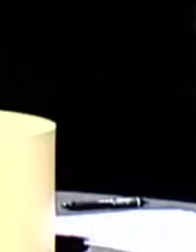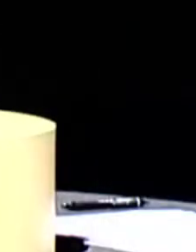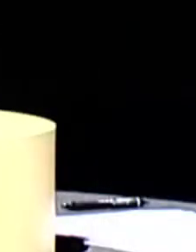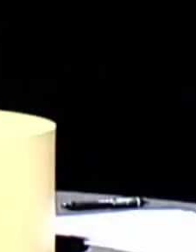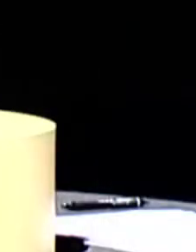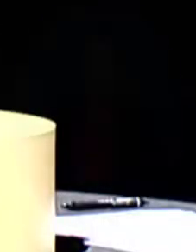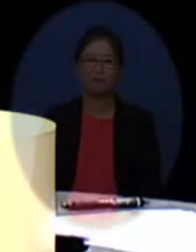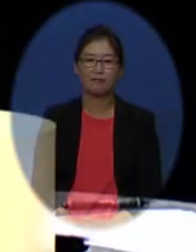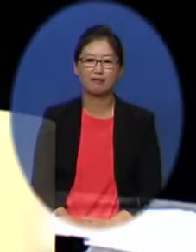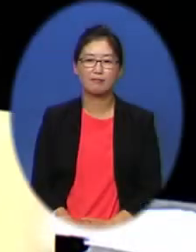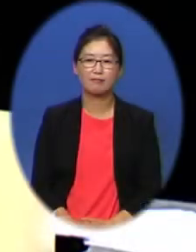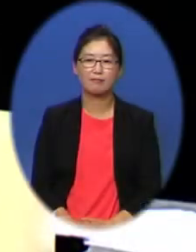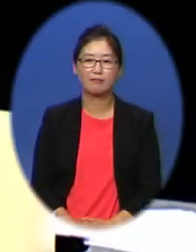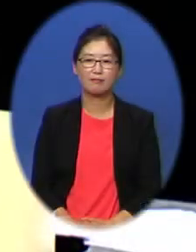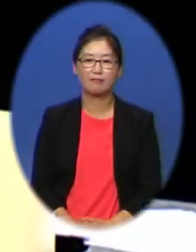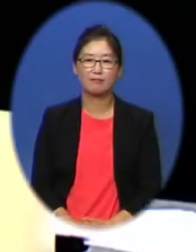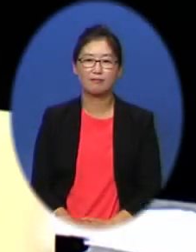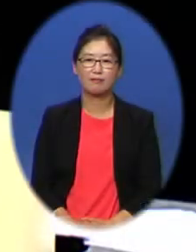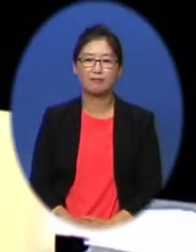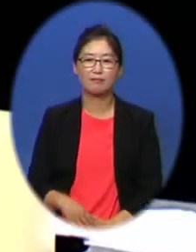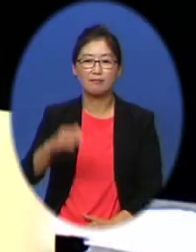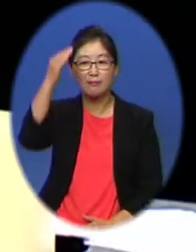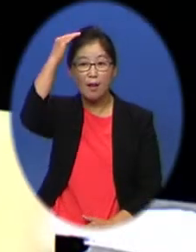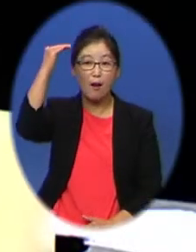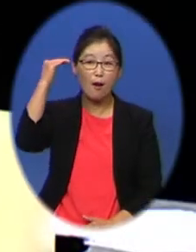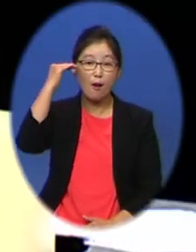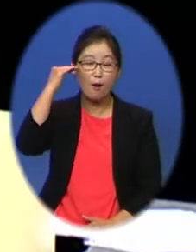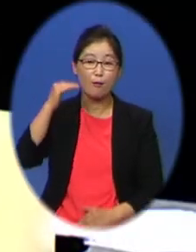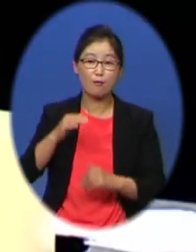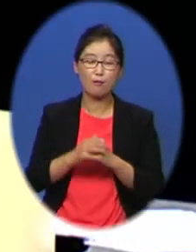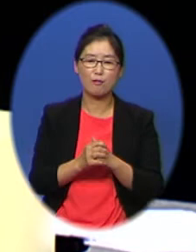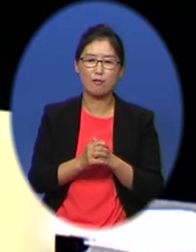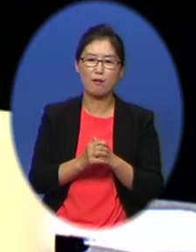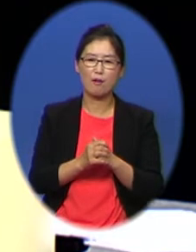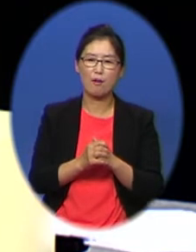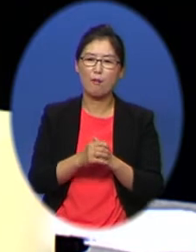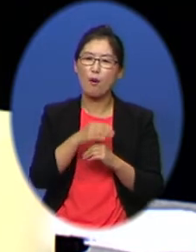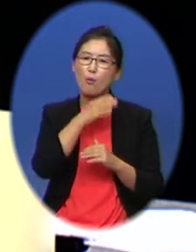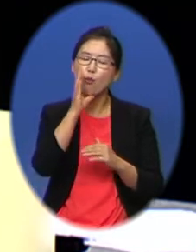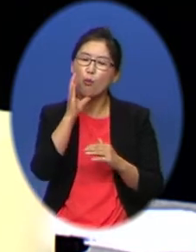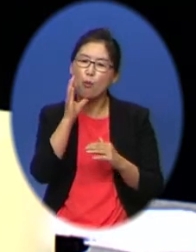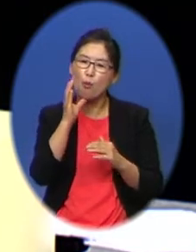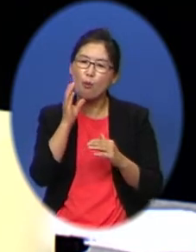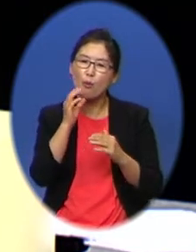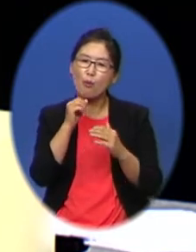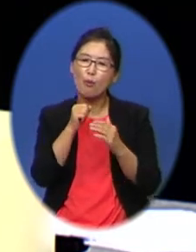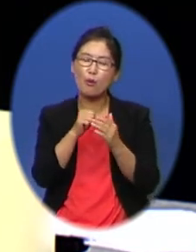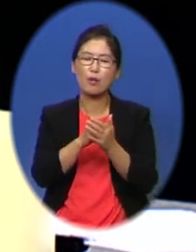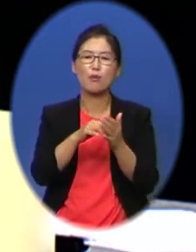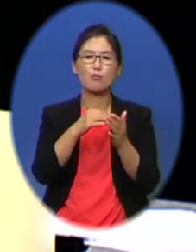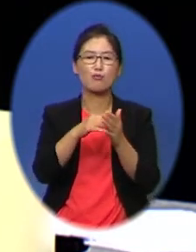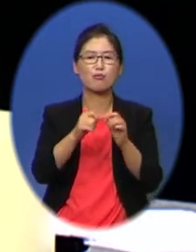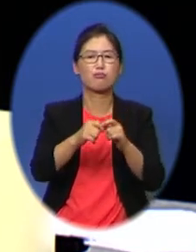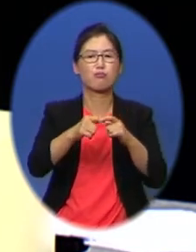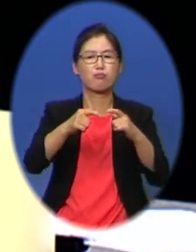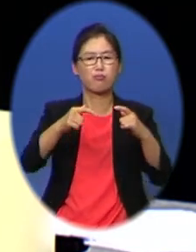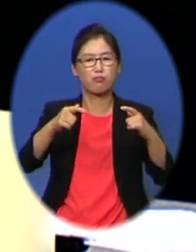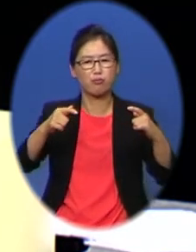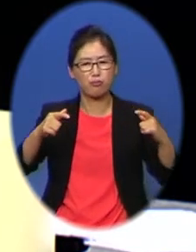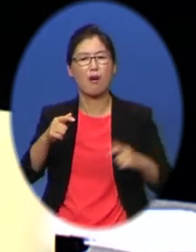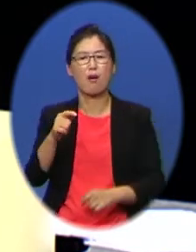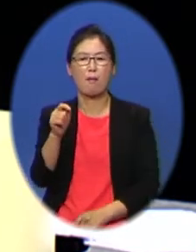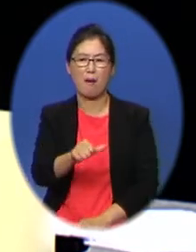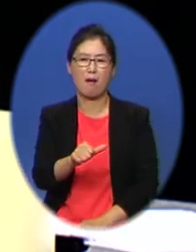예, 우리나라는 세계에서 가장 빠른 속도로 고령화 사회에 진입하고 있다고 합니다. 자, 하지만